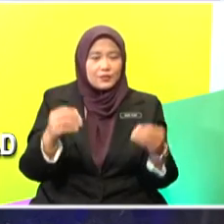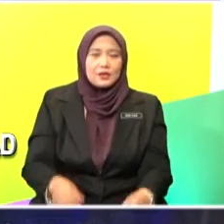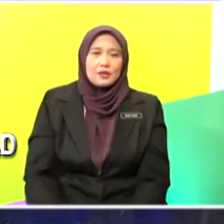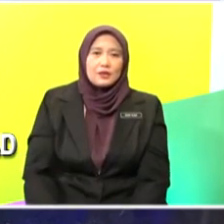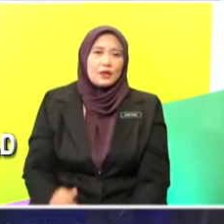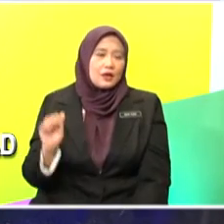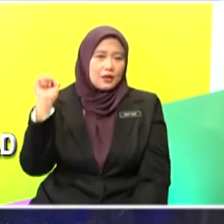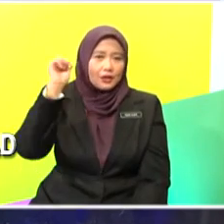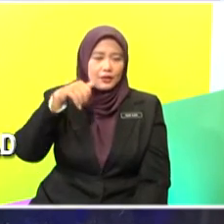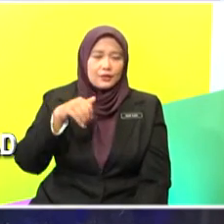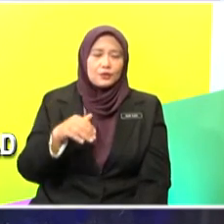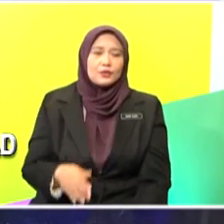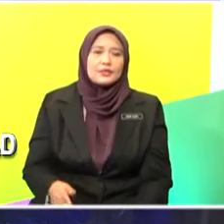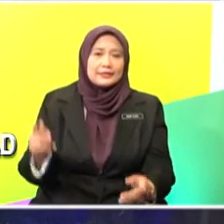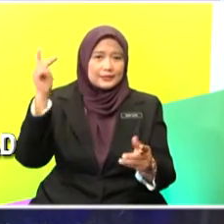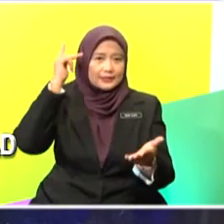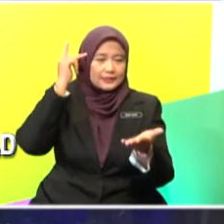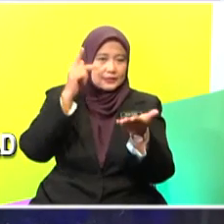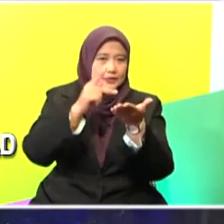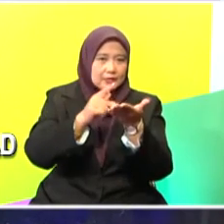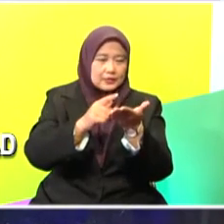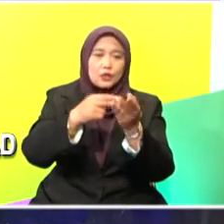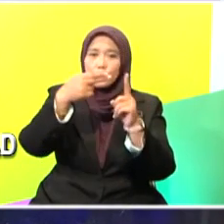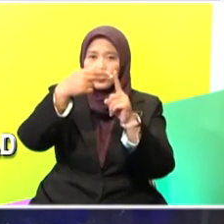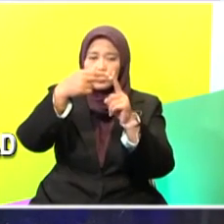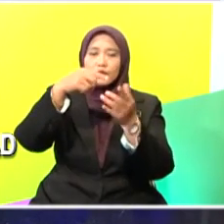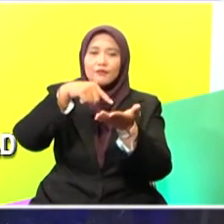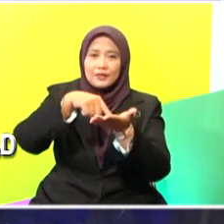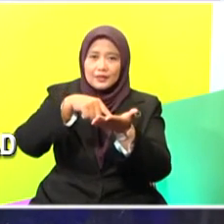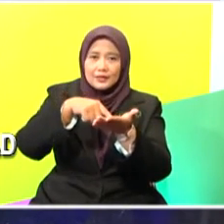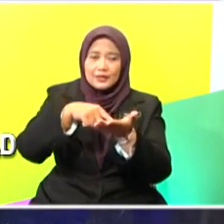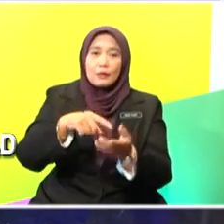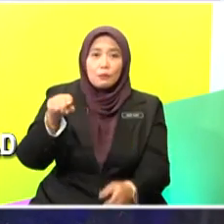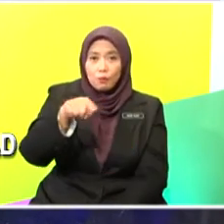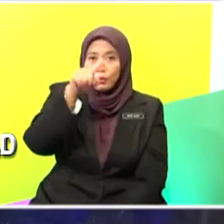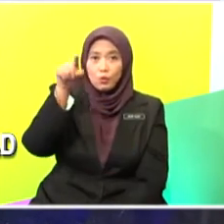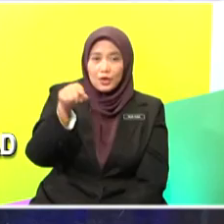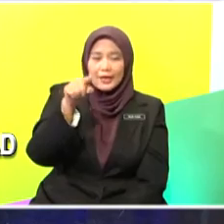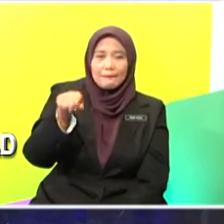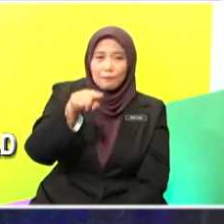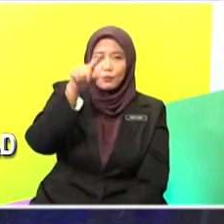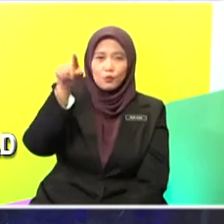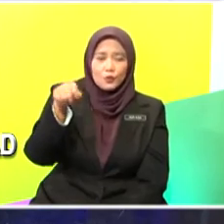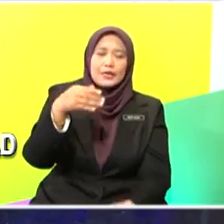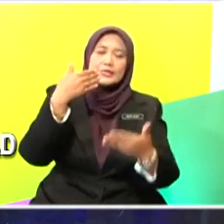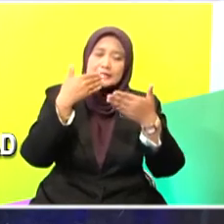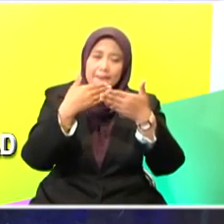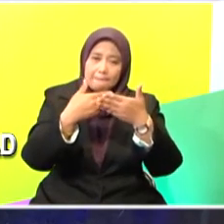kenal huruf ini, bulat-bulat sampai habis.